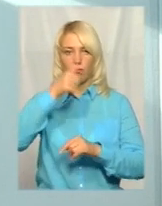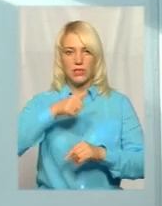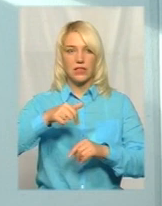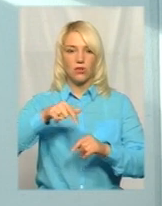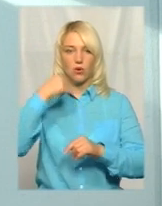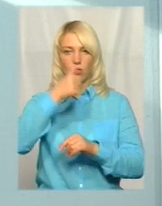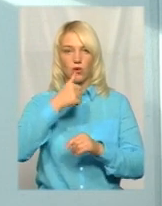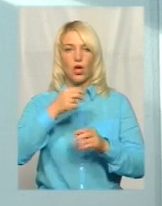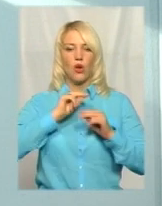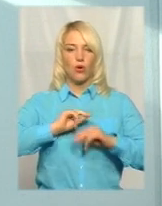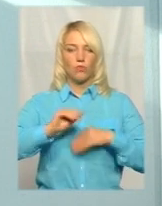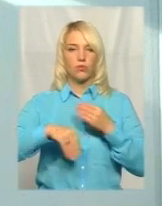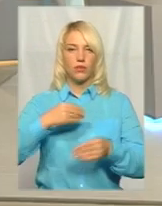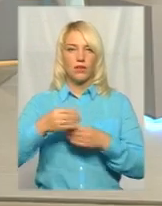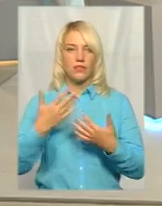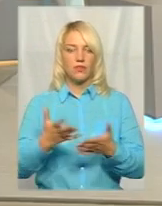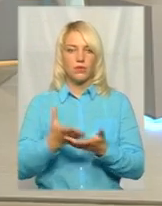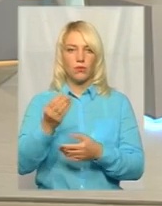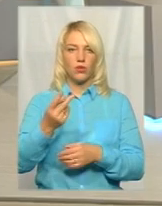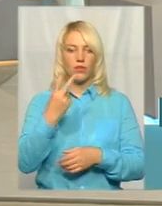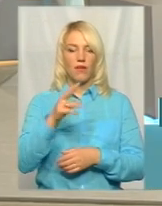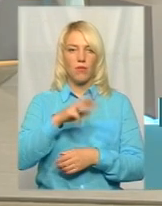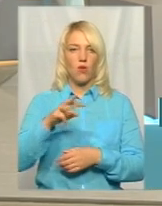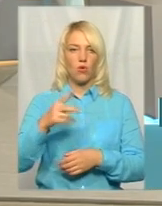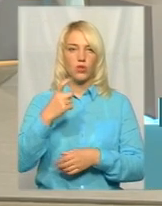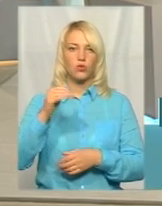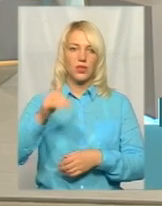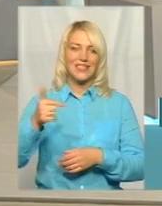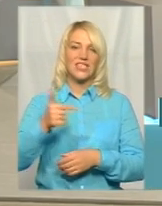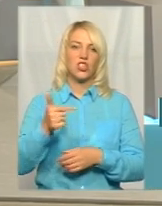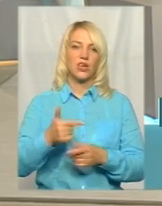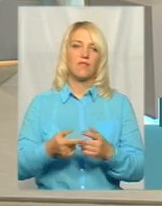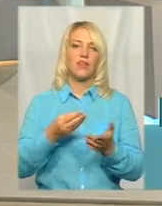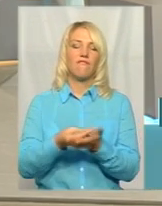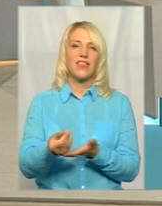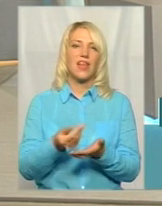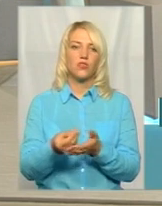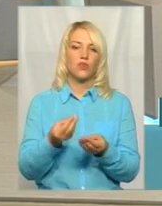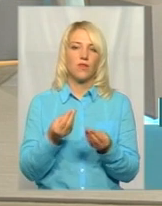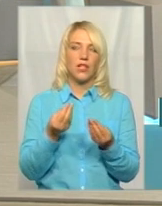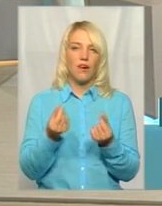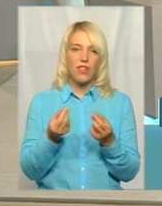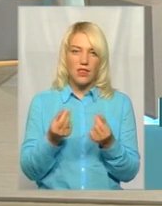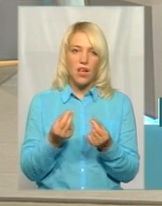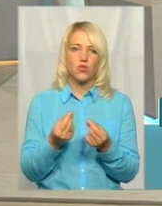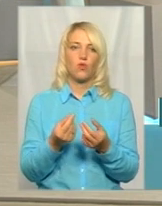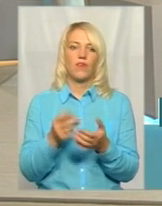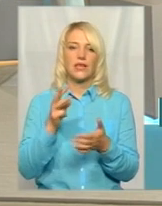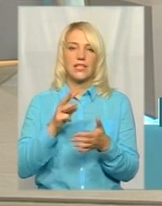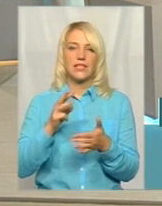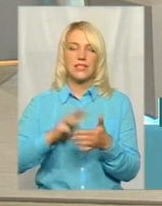роботодавцями вже сплачено на суму 2 мільйони 100 тисяч гривень фінансових санкцій саме добровільно вже після,